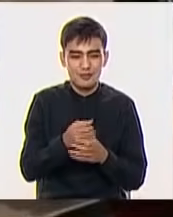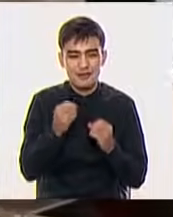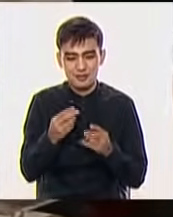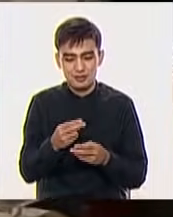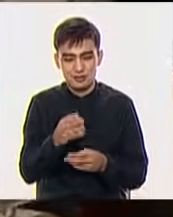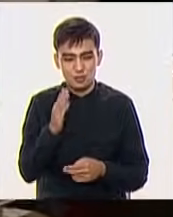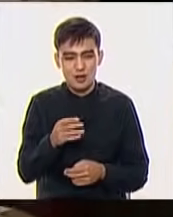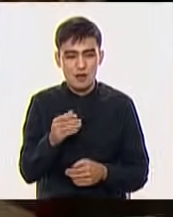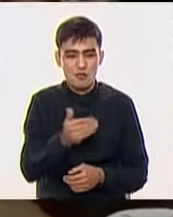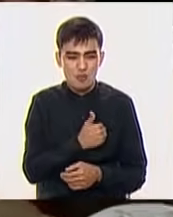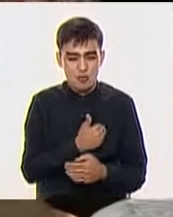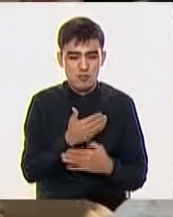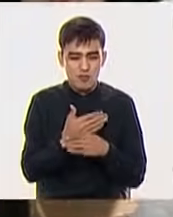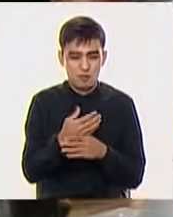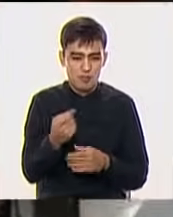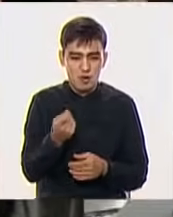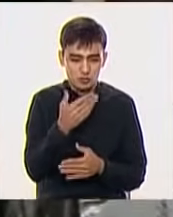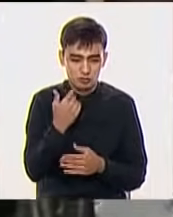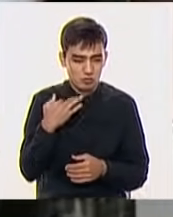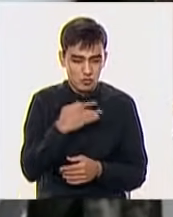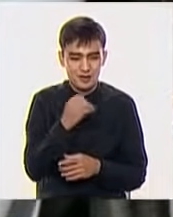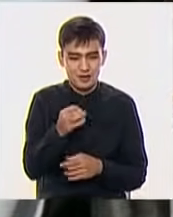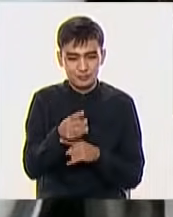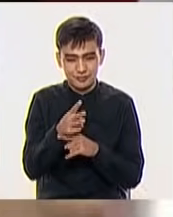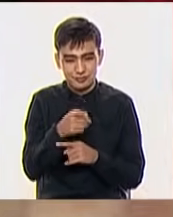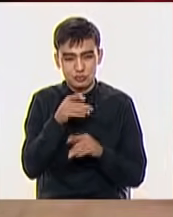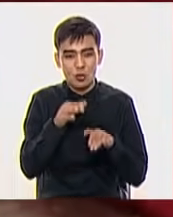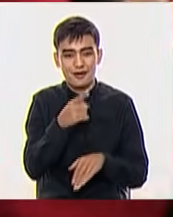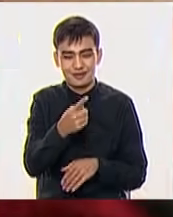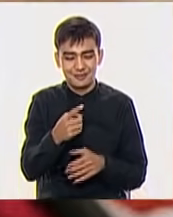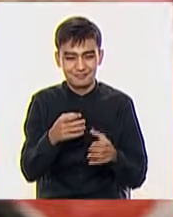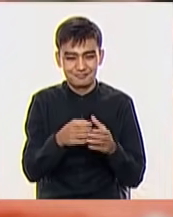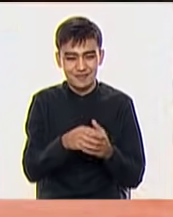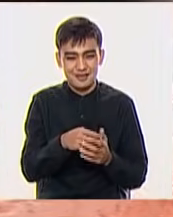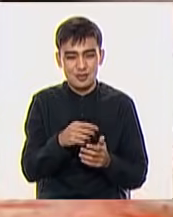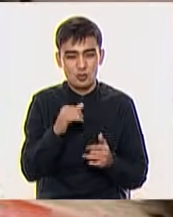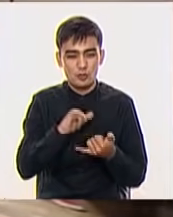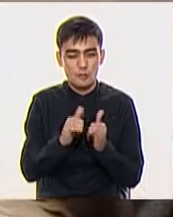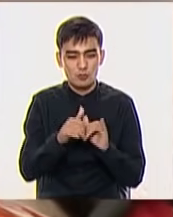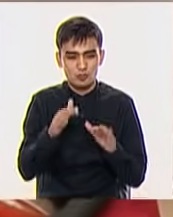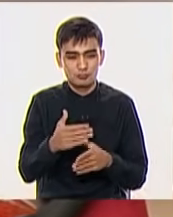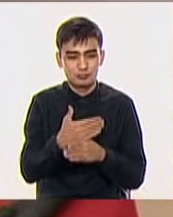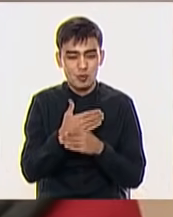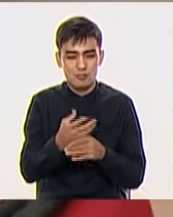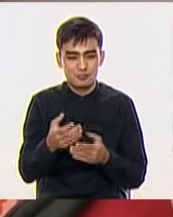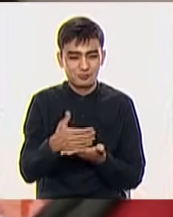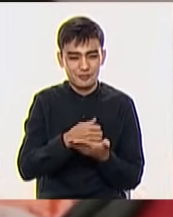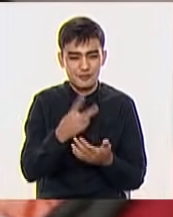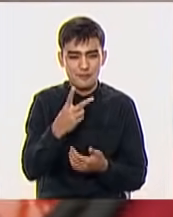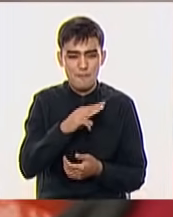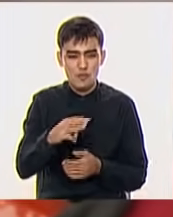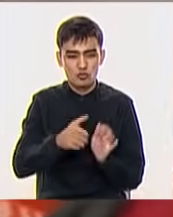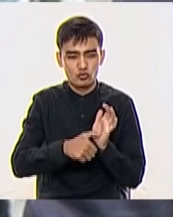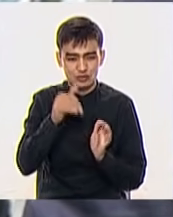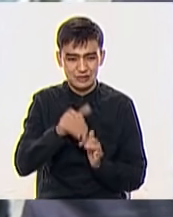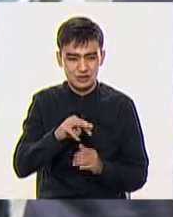счастью, желающих помочь немало. К моменту съемок только этот пункт в Усть-Каменогорске собрал помощи на 2 миллиона 600